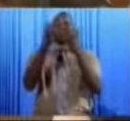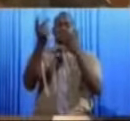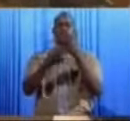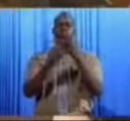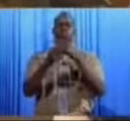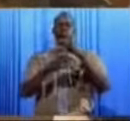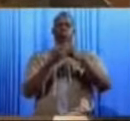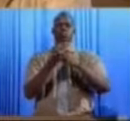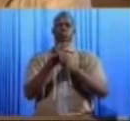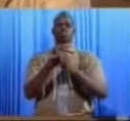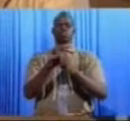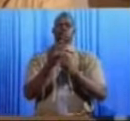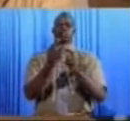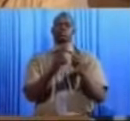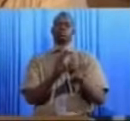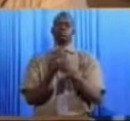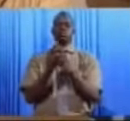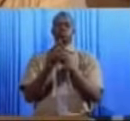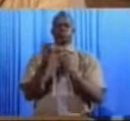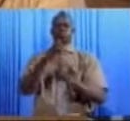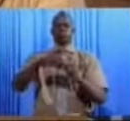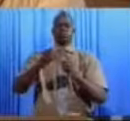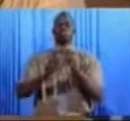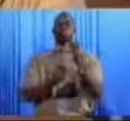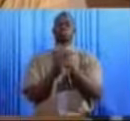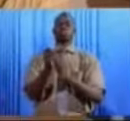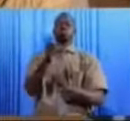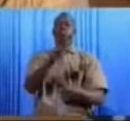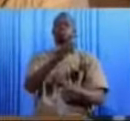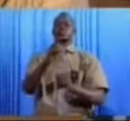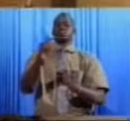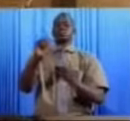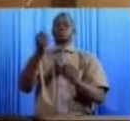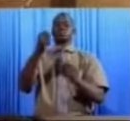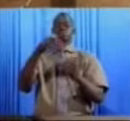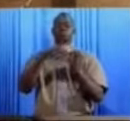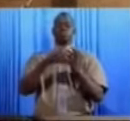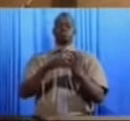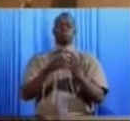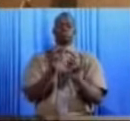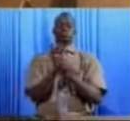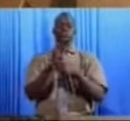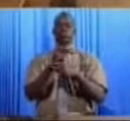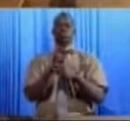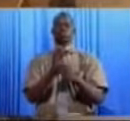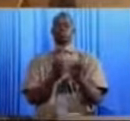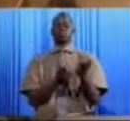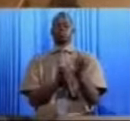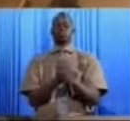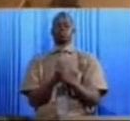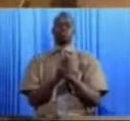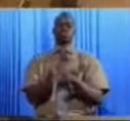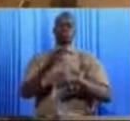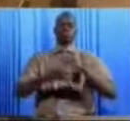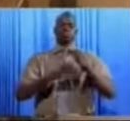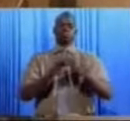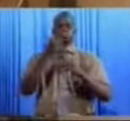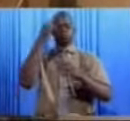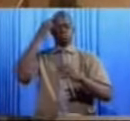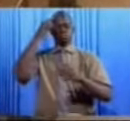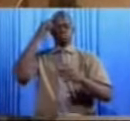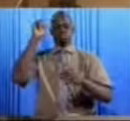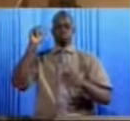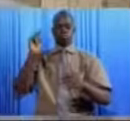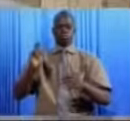nations unies pour l'environnement plus de cent dix mille produits chimiques sont vendus de par le monde nous avons pensé qu'il était nécessaire